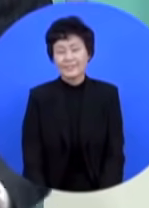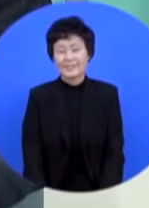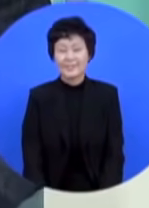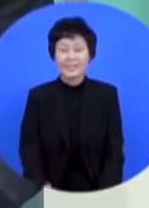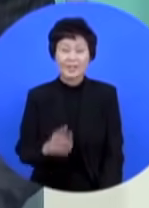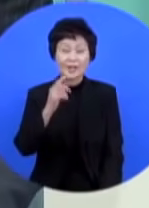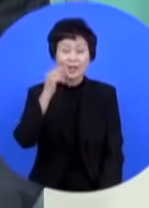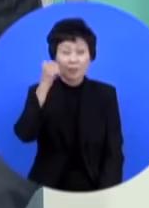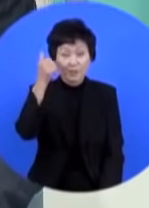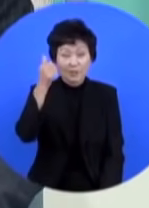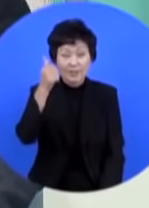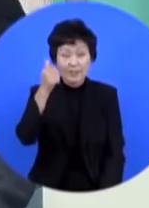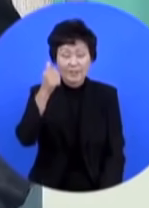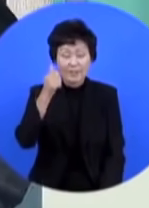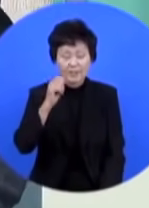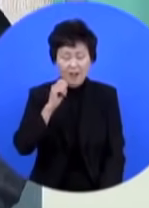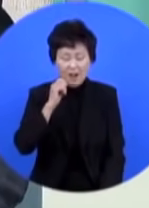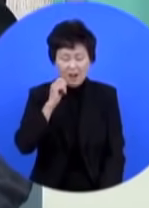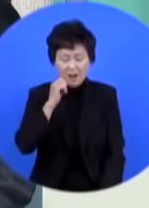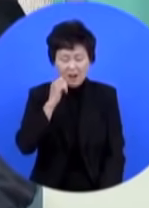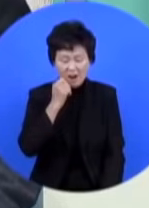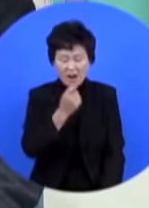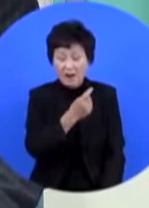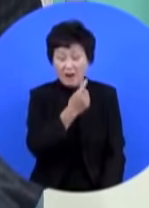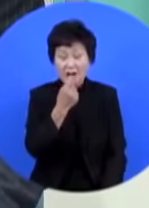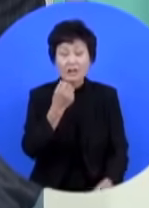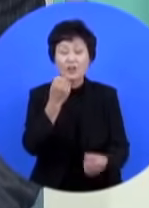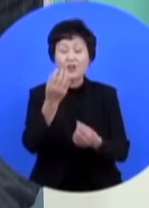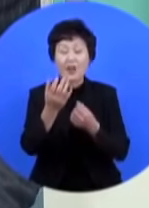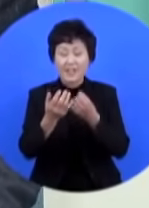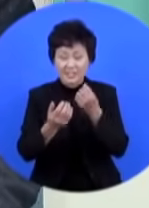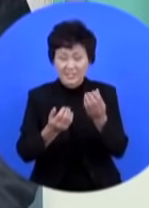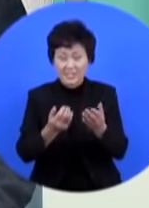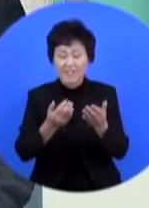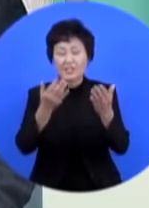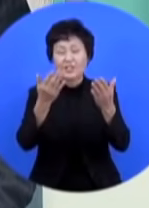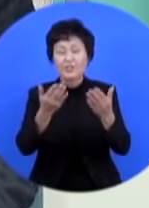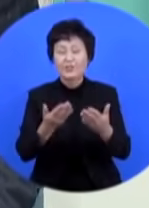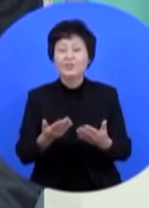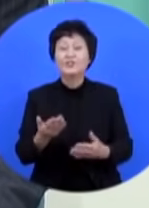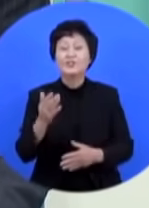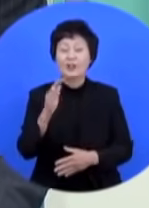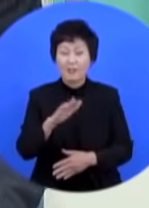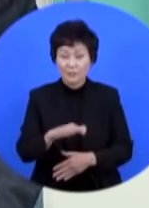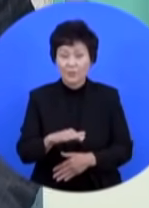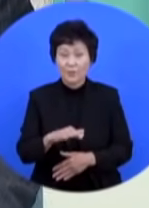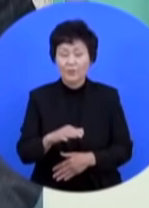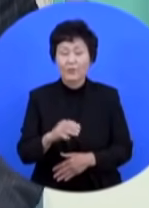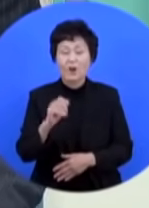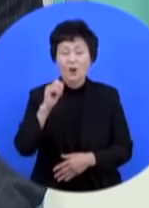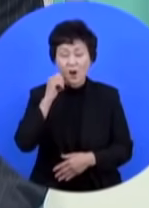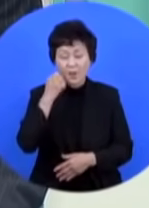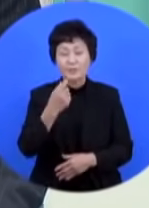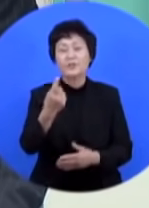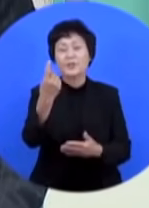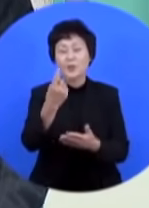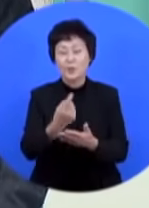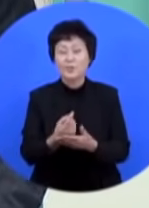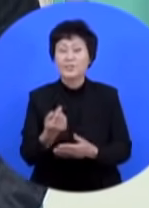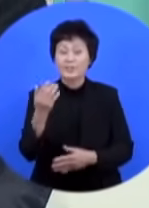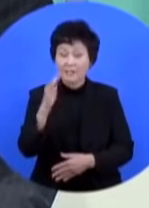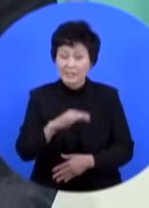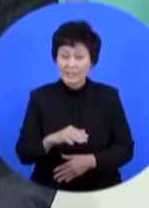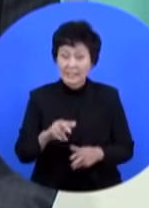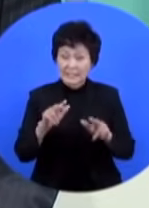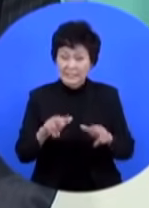저 정말 어려운 간증해 주신 거예요. 예, 저희들이 압니다. 참 어려운 발걸음 해주셨고 지금